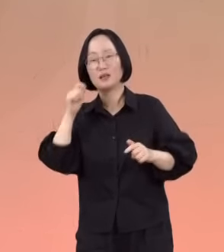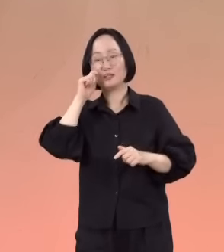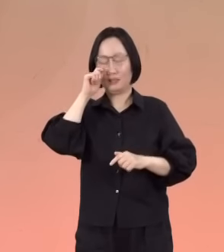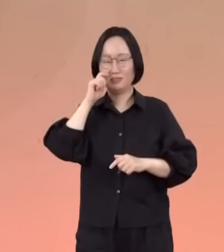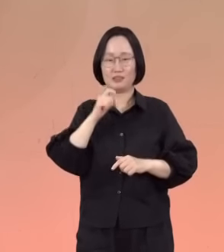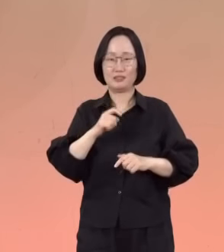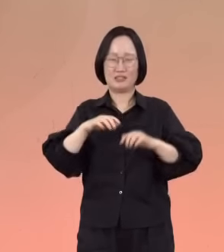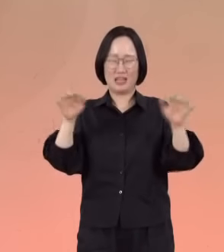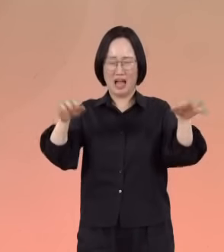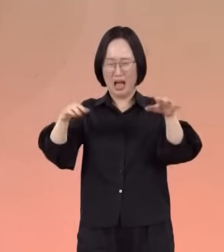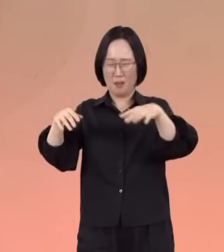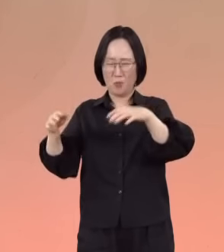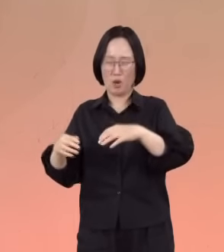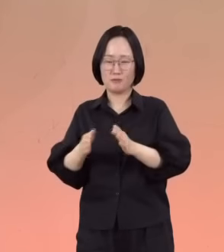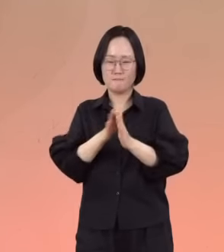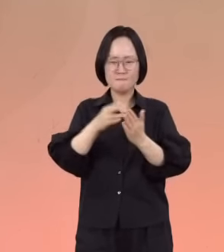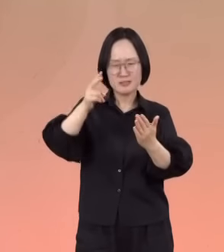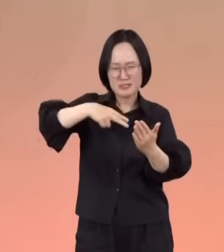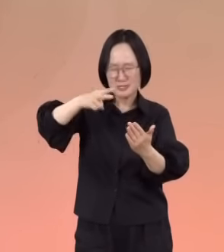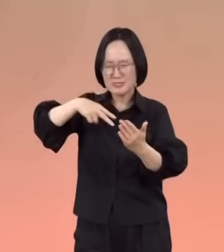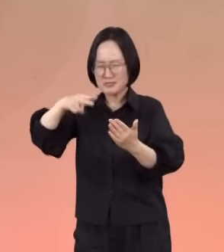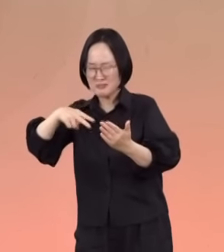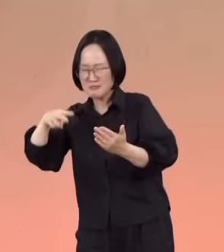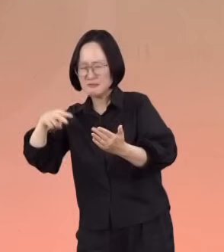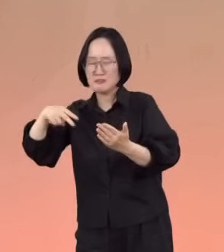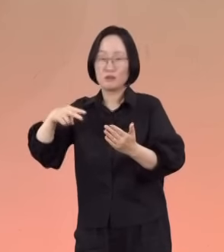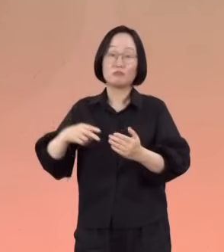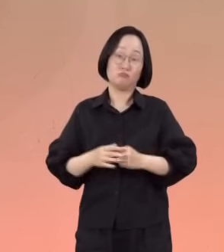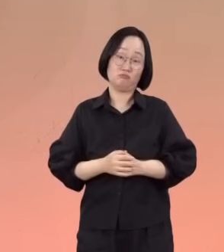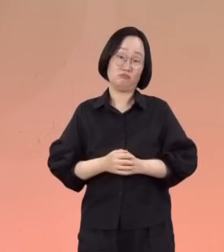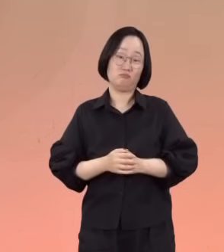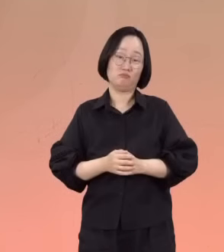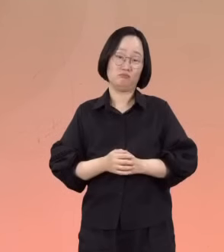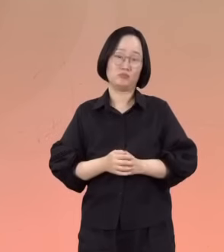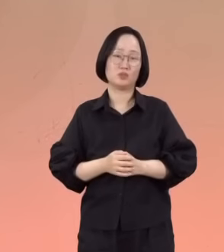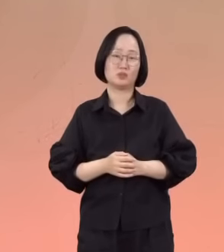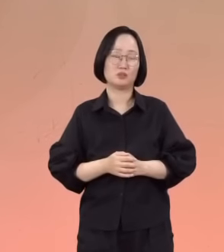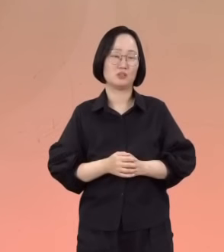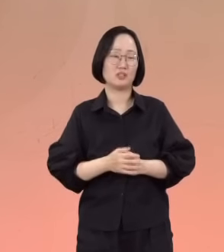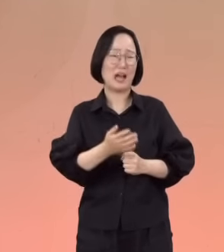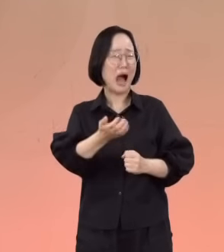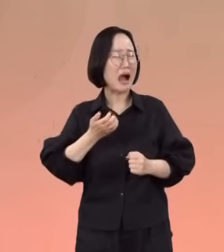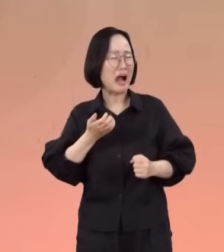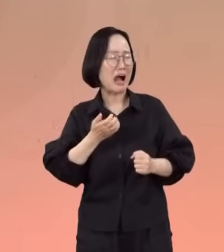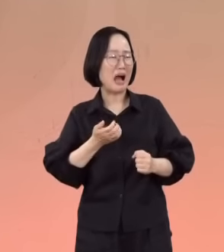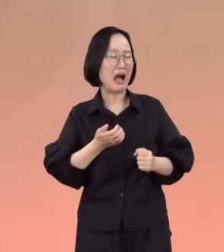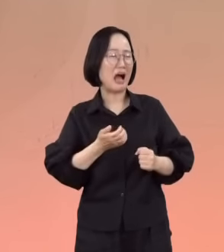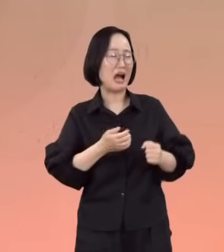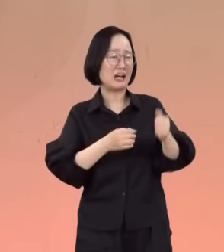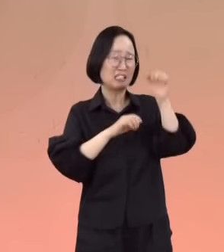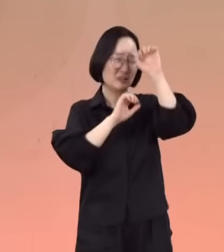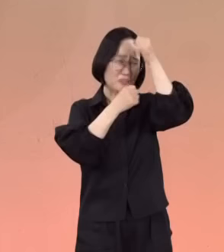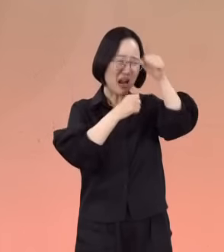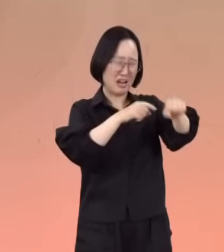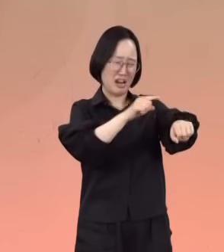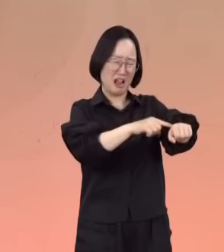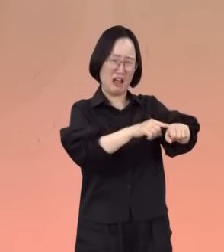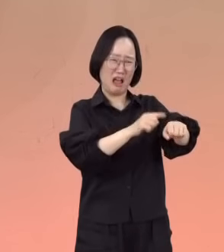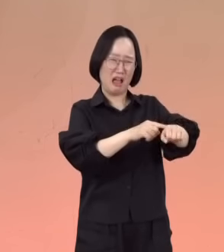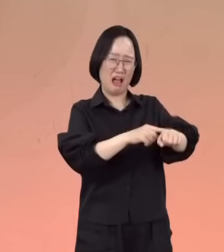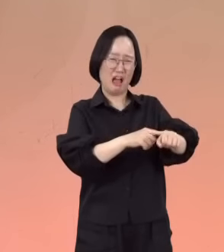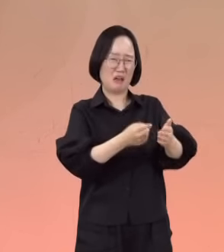병원에서 발목을 잘라야 된다 자르는 거 밖에는 방법이 없다 했는데 일주일 동안